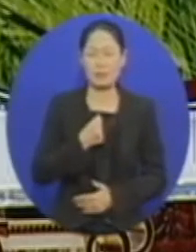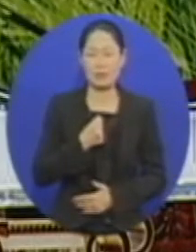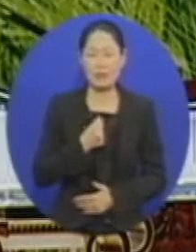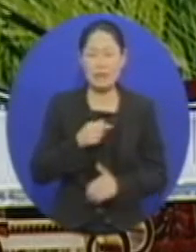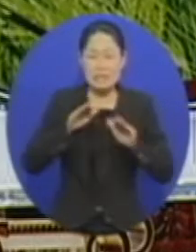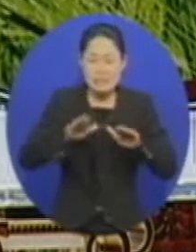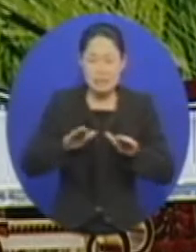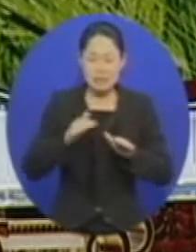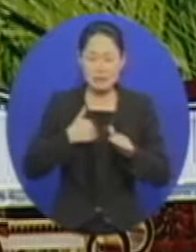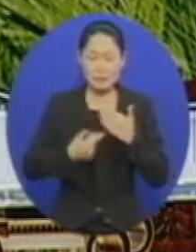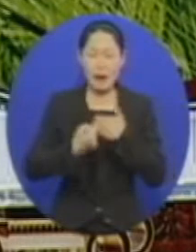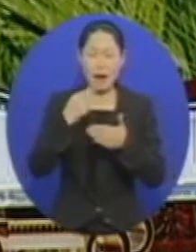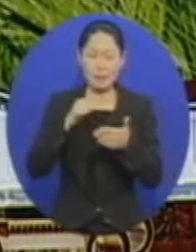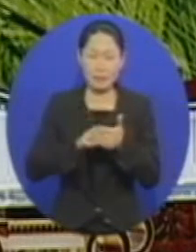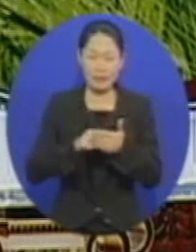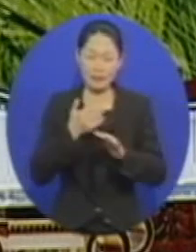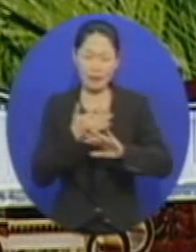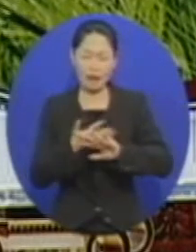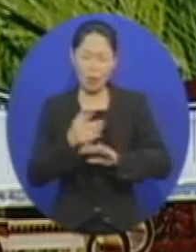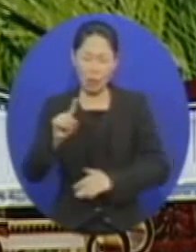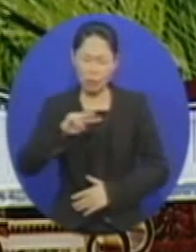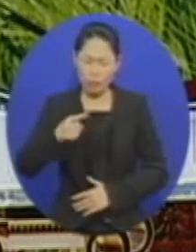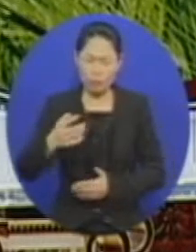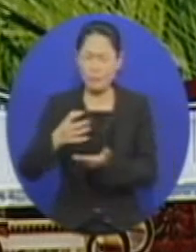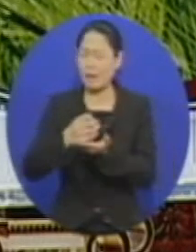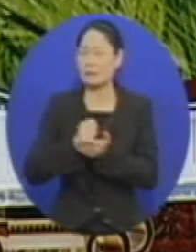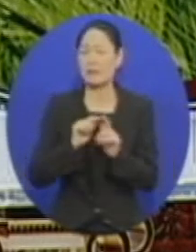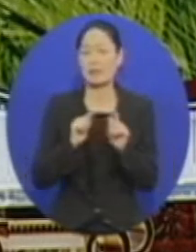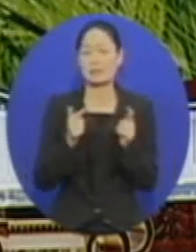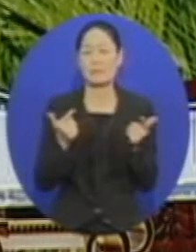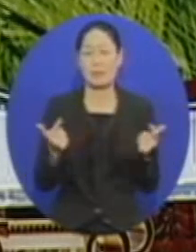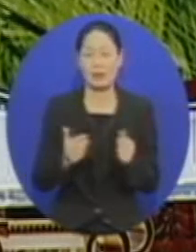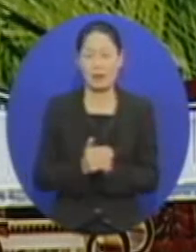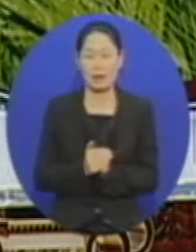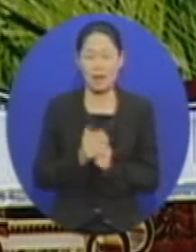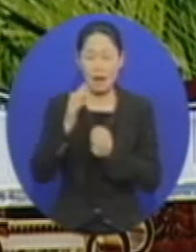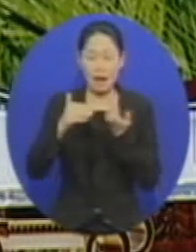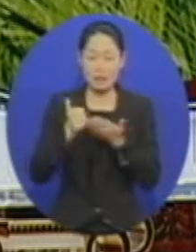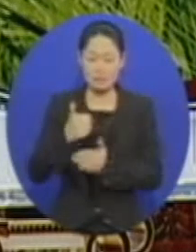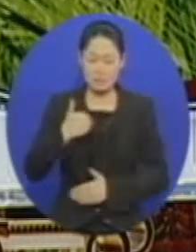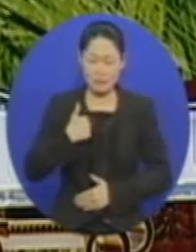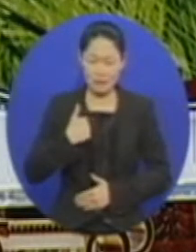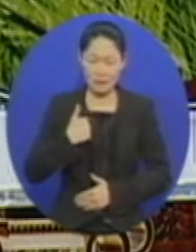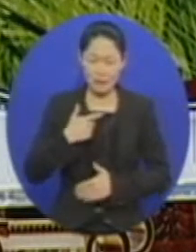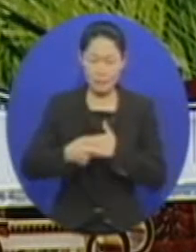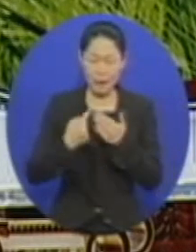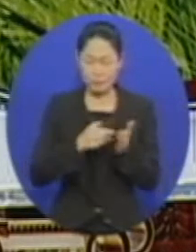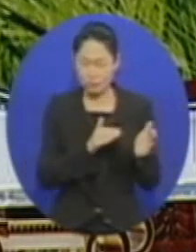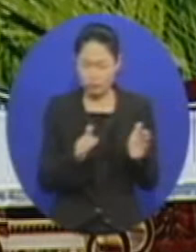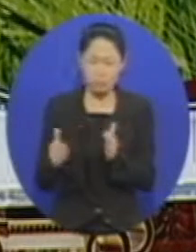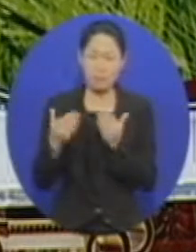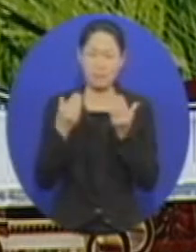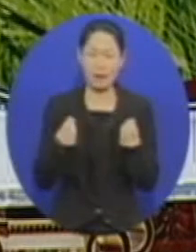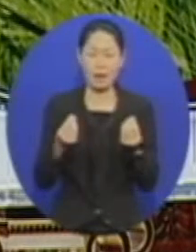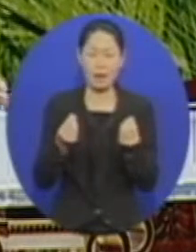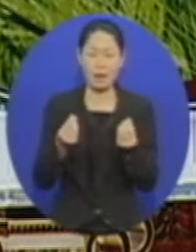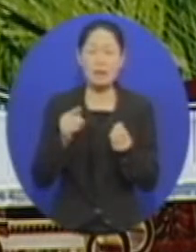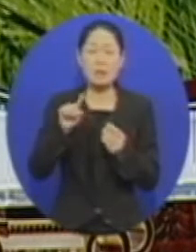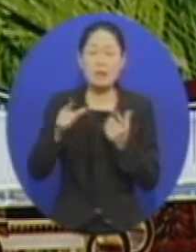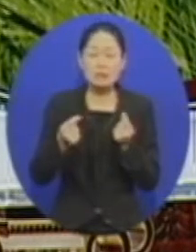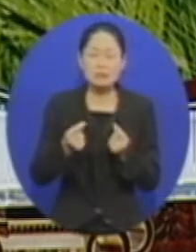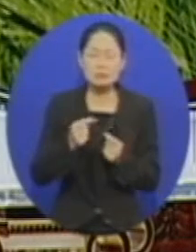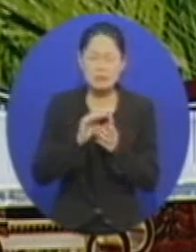이제는 제 마음에 다른 어떤 것도 제가 받아들이지 않습니다 하나님 제가 마음이 준비되었습니다 여러분 그렇게